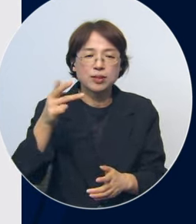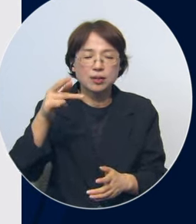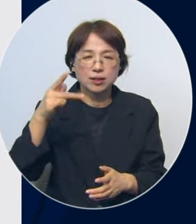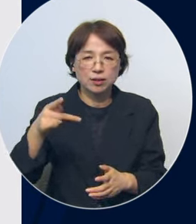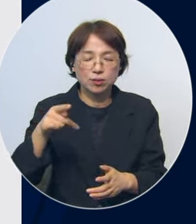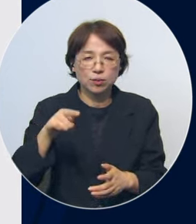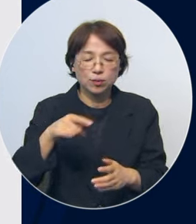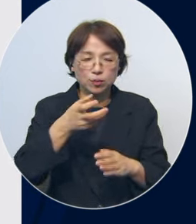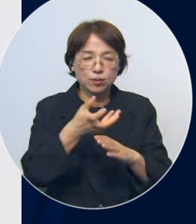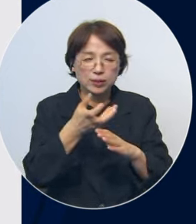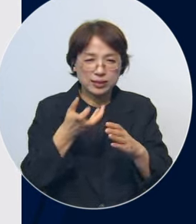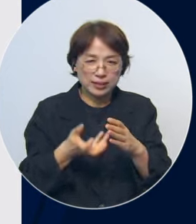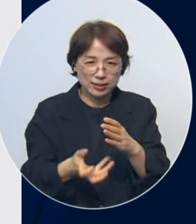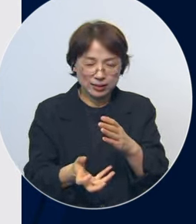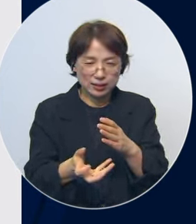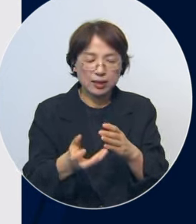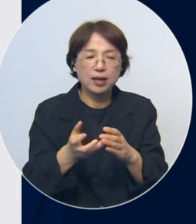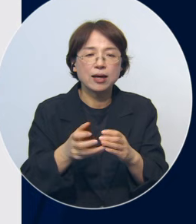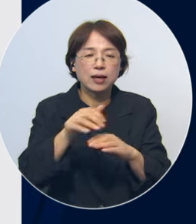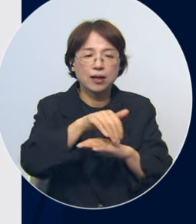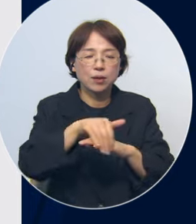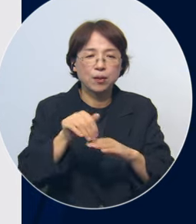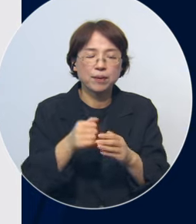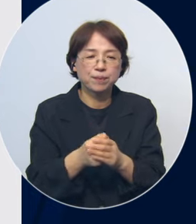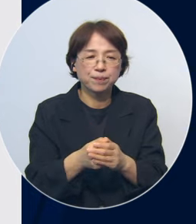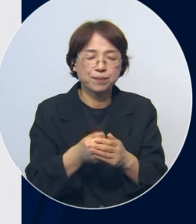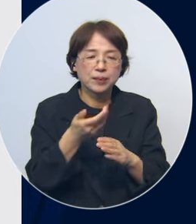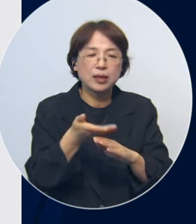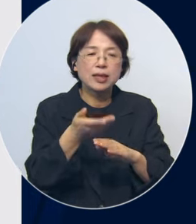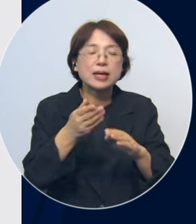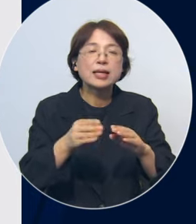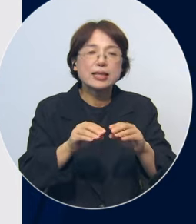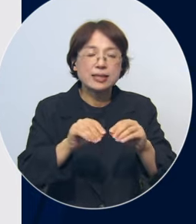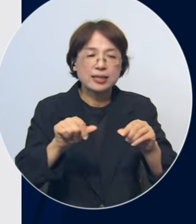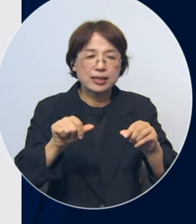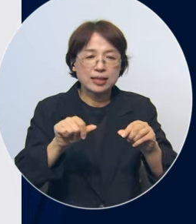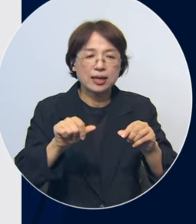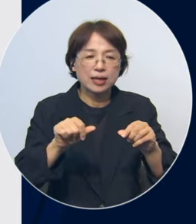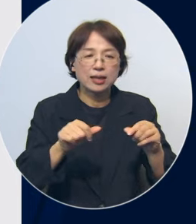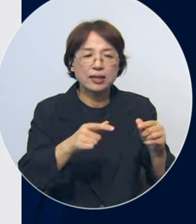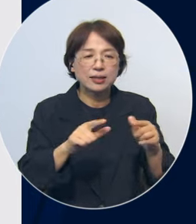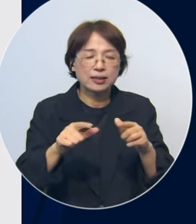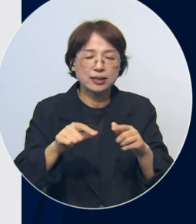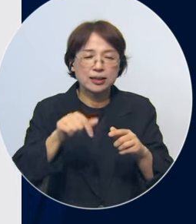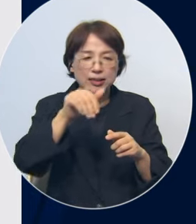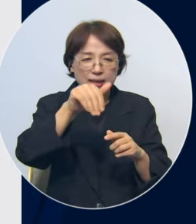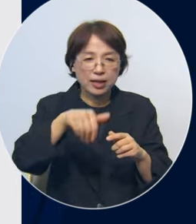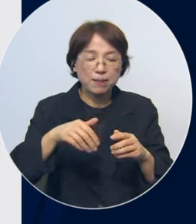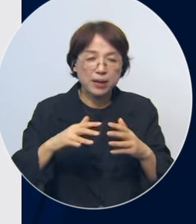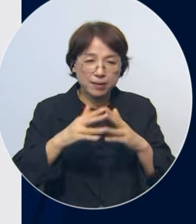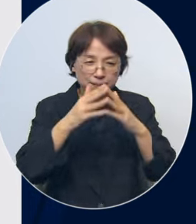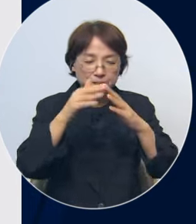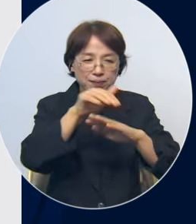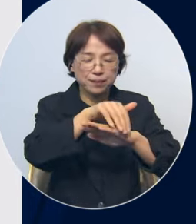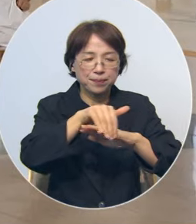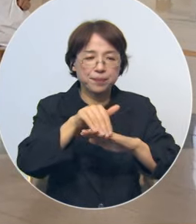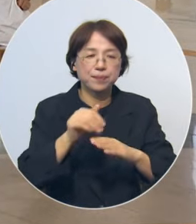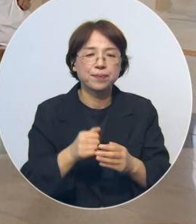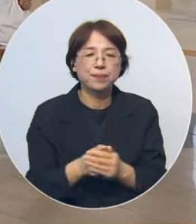구간을 지하화하거나 복개해 지상 구간의 철도 유후부지와 역세권 일대를 개발할 것이라고